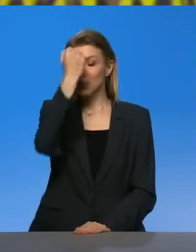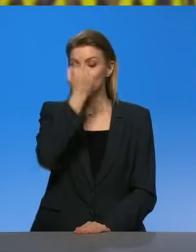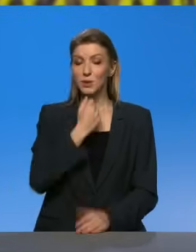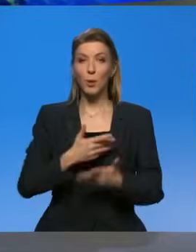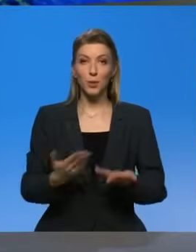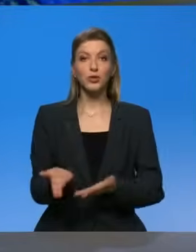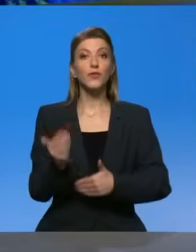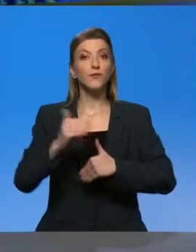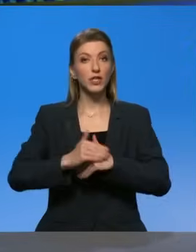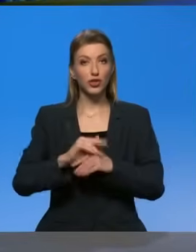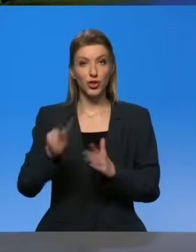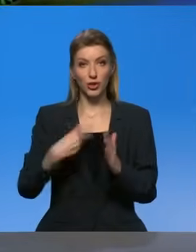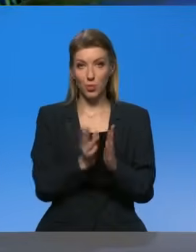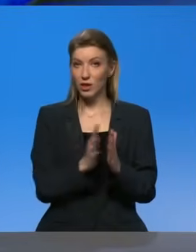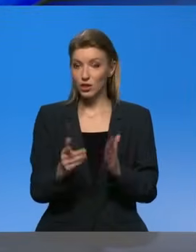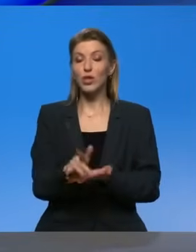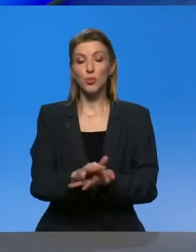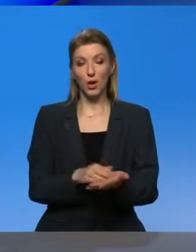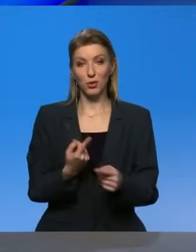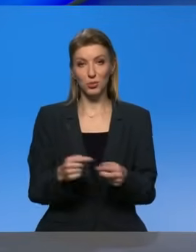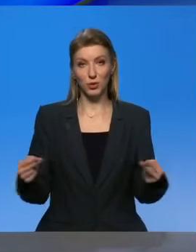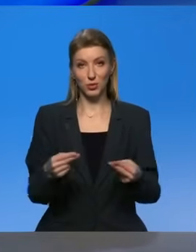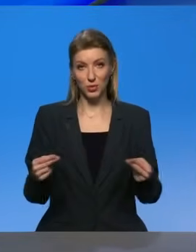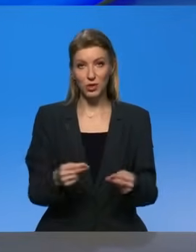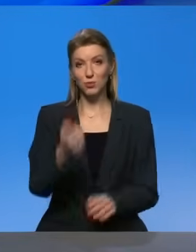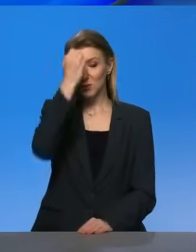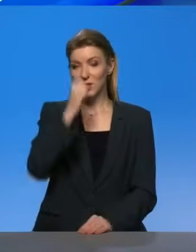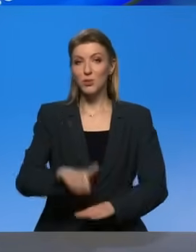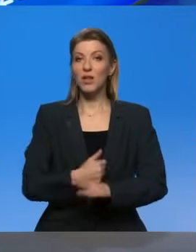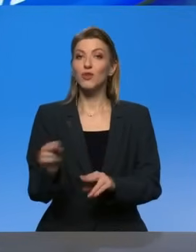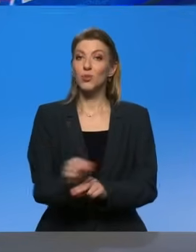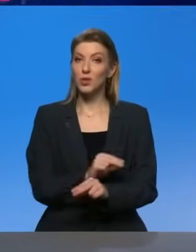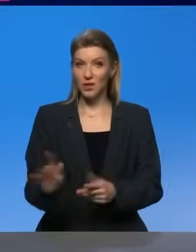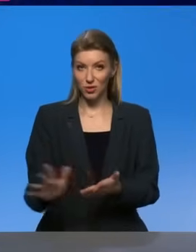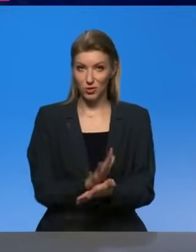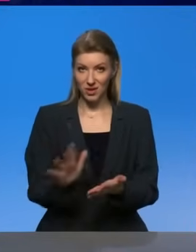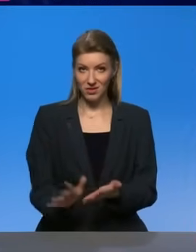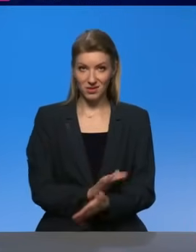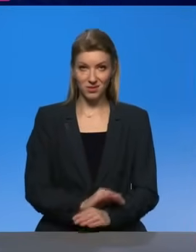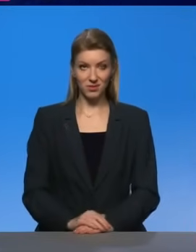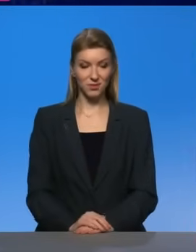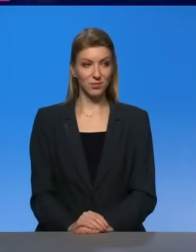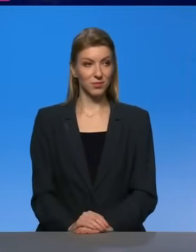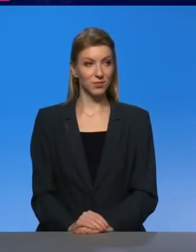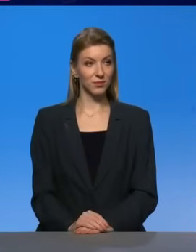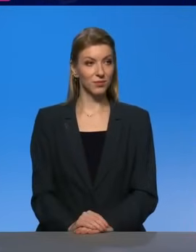в вечернем отражении. Спасибо главному редактору газеты «Сельская жизнь» Шамонову Герману. Спасибо.